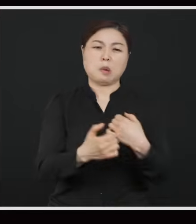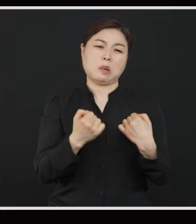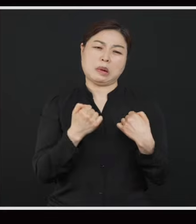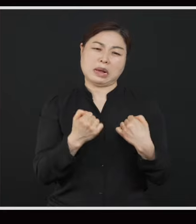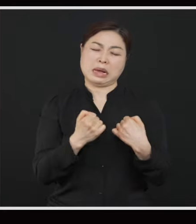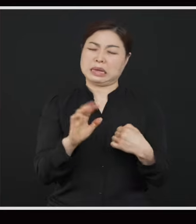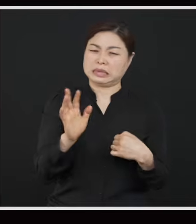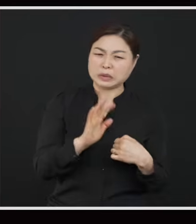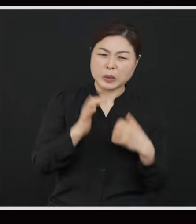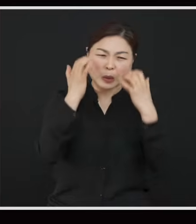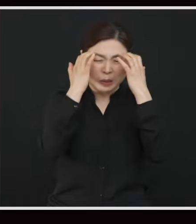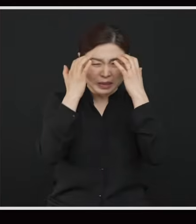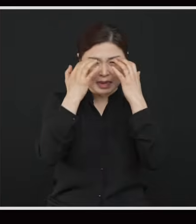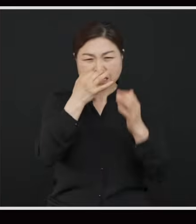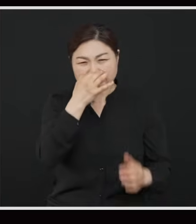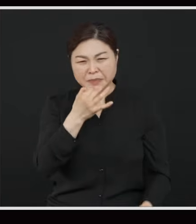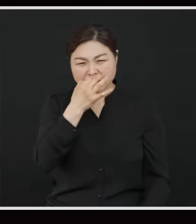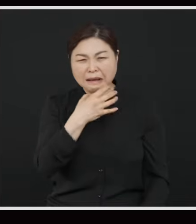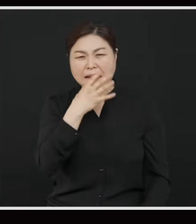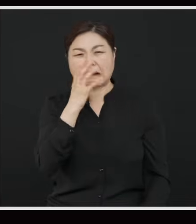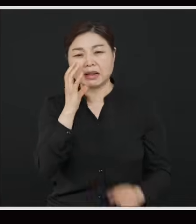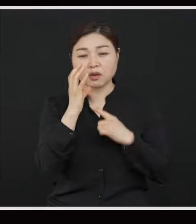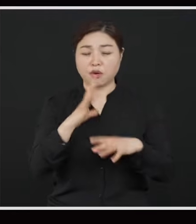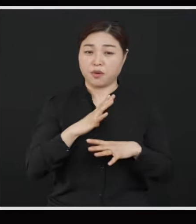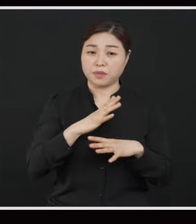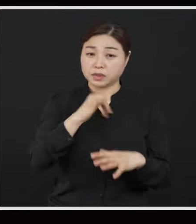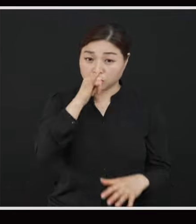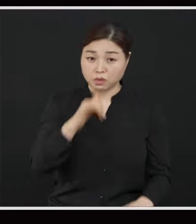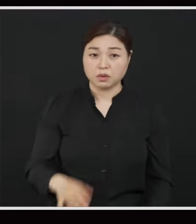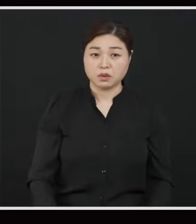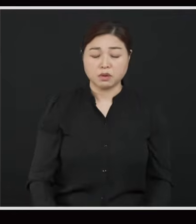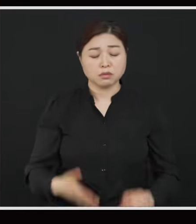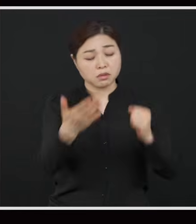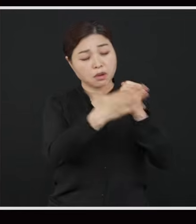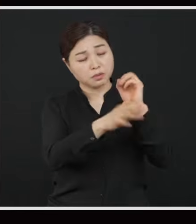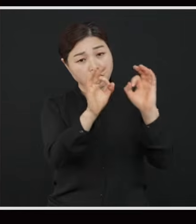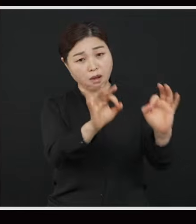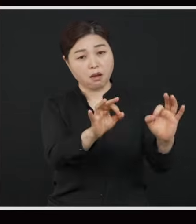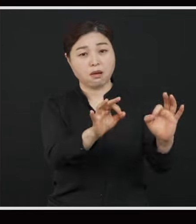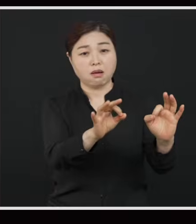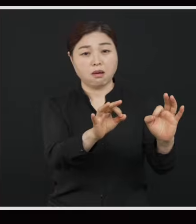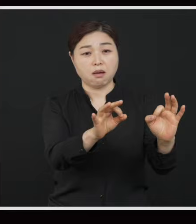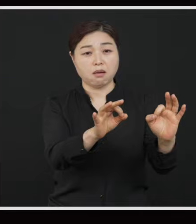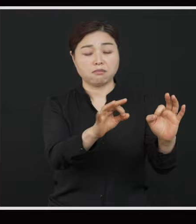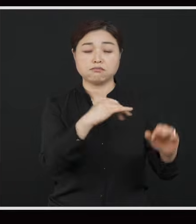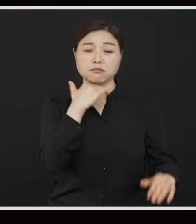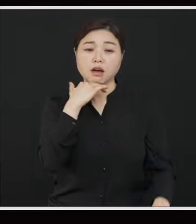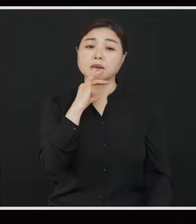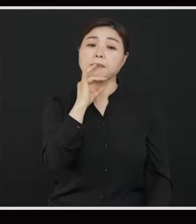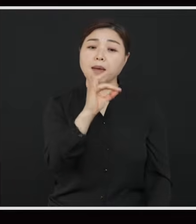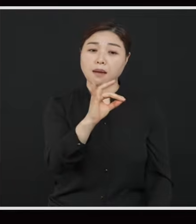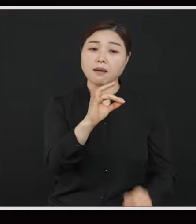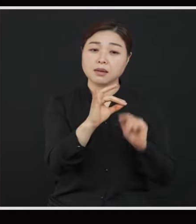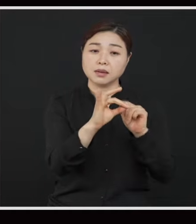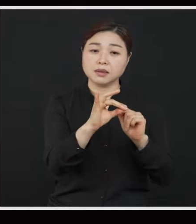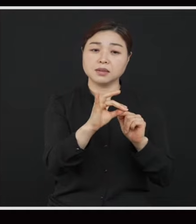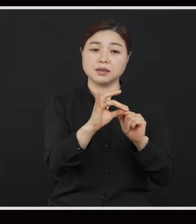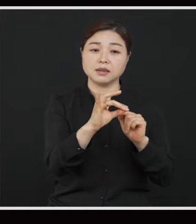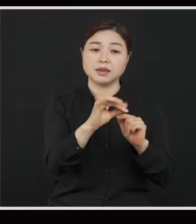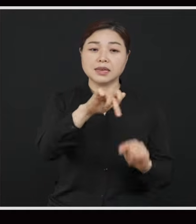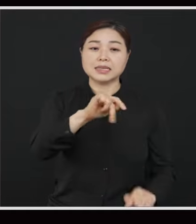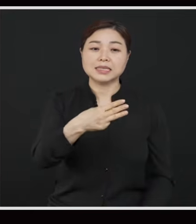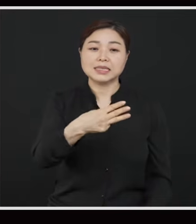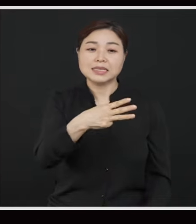뭐 고생을 오래 하고 그럴까봐 겁이 나는 거죠. 근데 여기 보세요. 100세 된 클라우디아